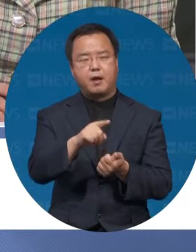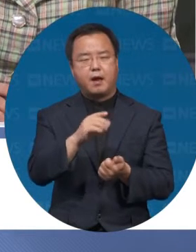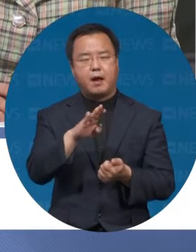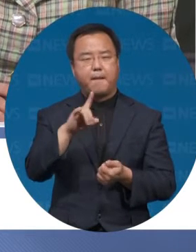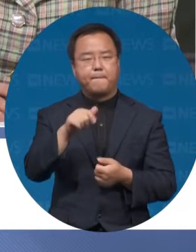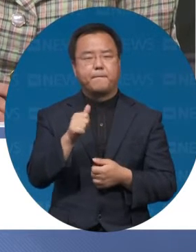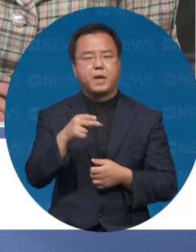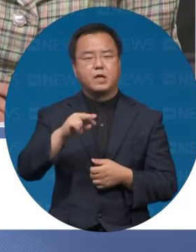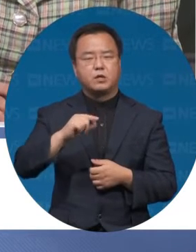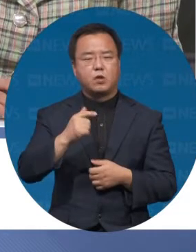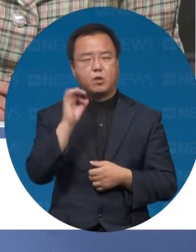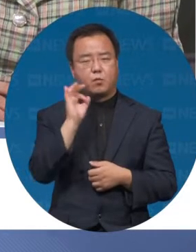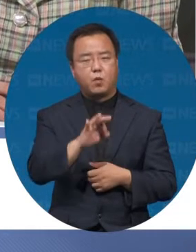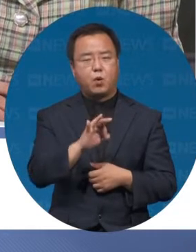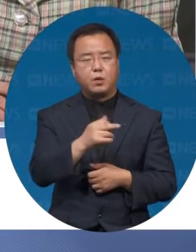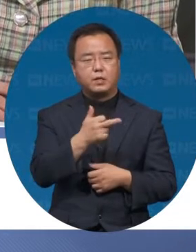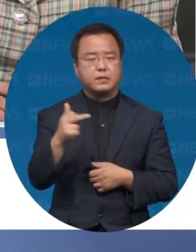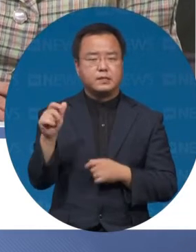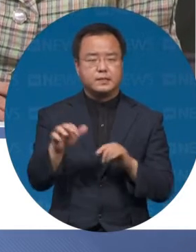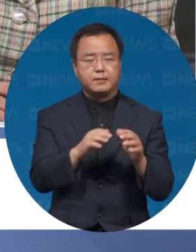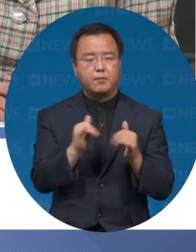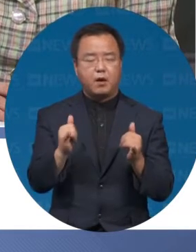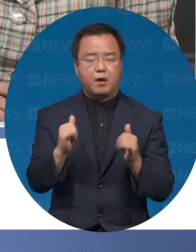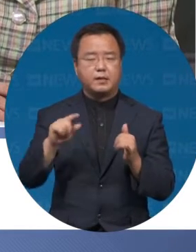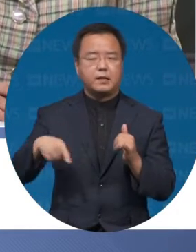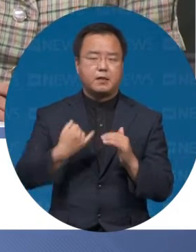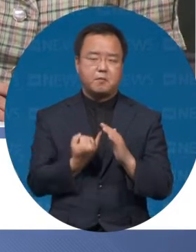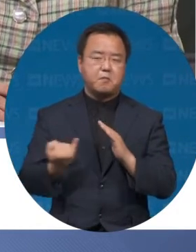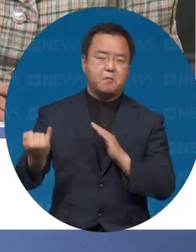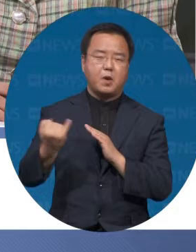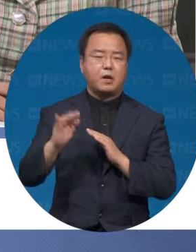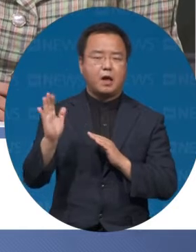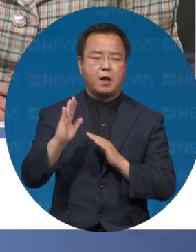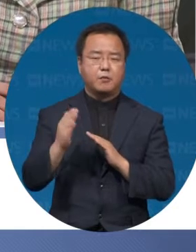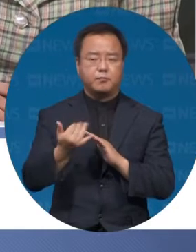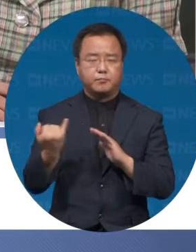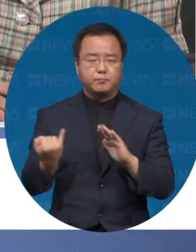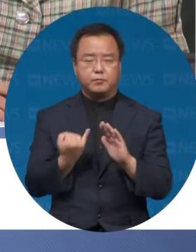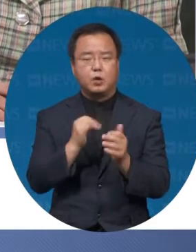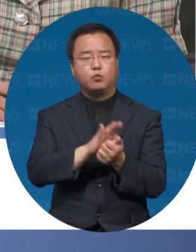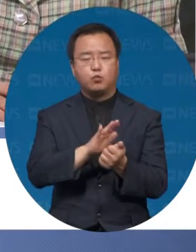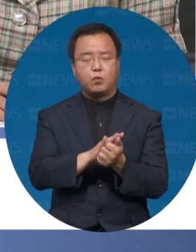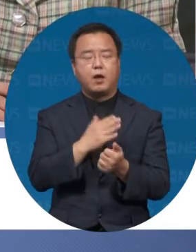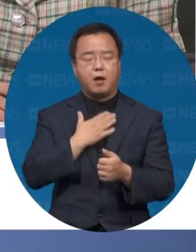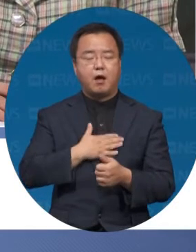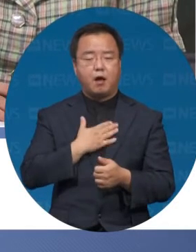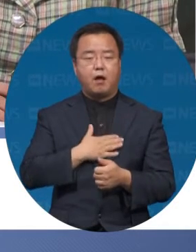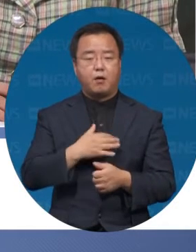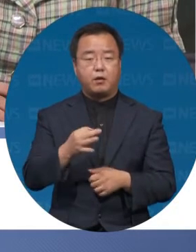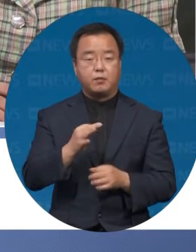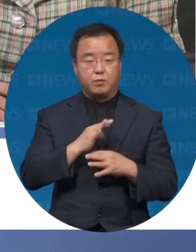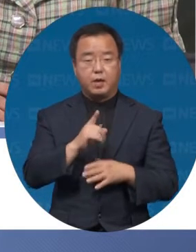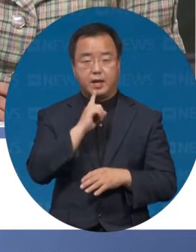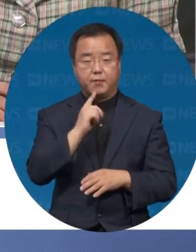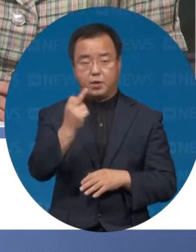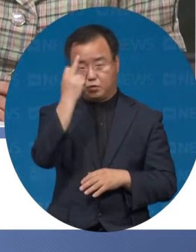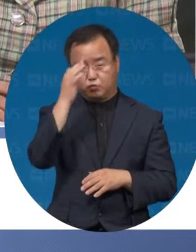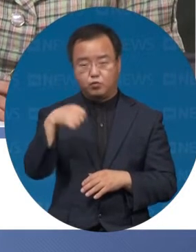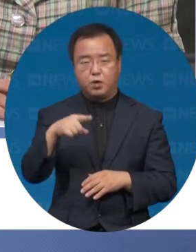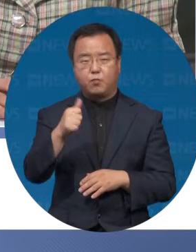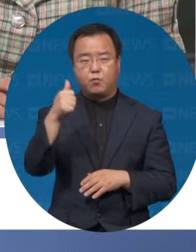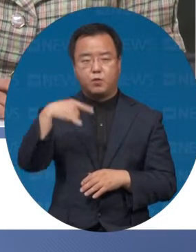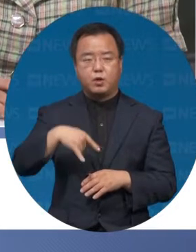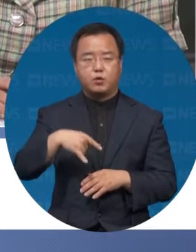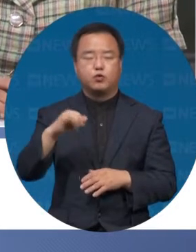음악가는 자신을 앞에 세우지 않는구나 라고 감탄했다고 합니다. 또 테너 최원희는 세계 오페라 가수들의 꿈의 무대인